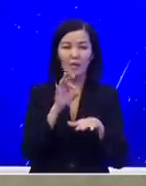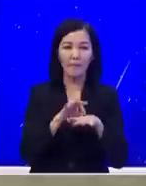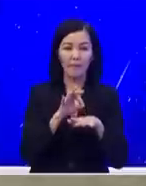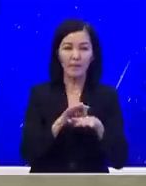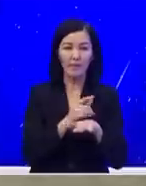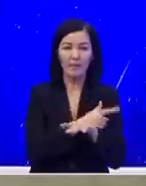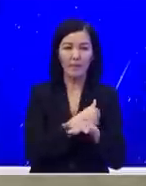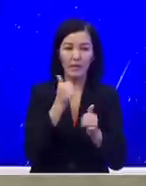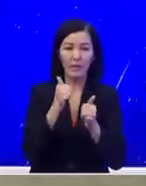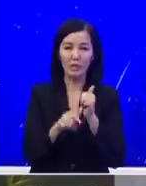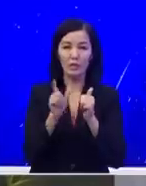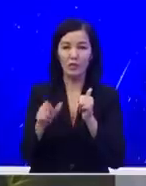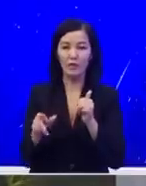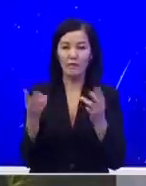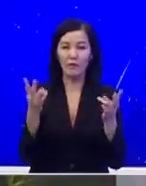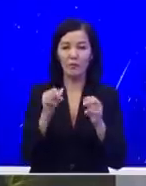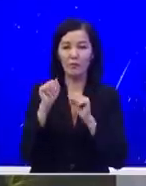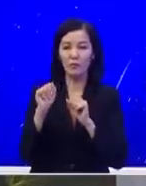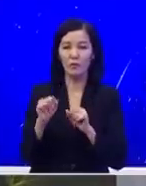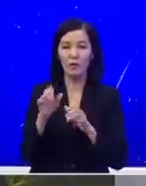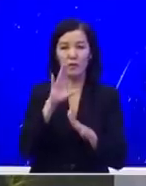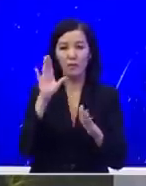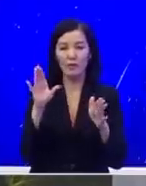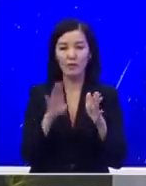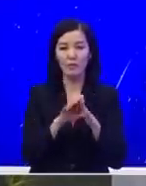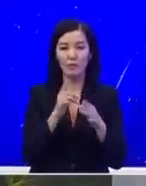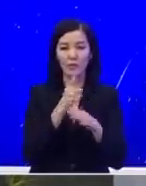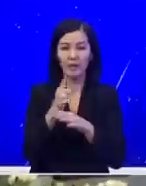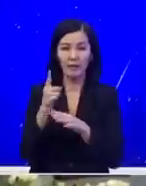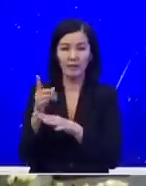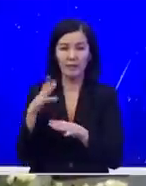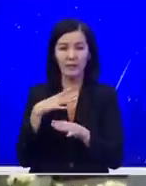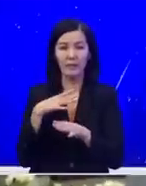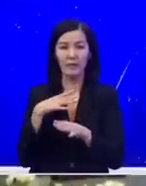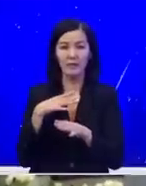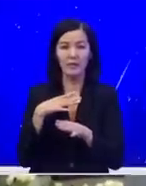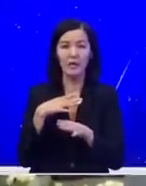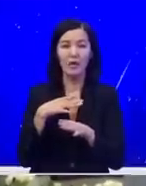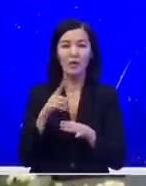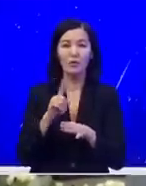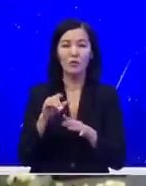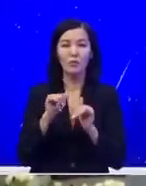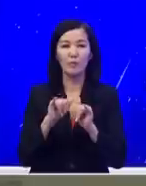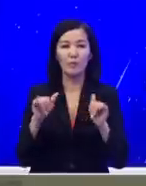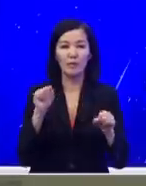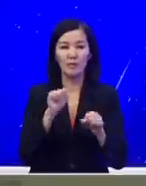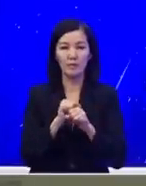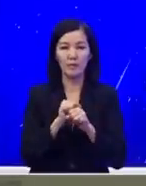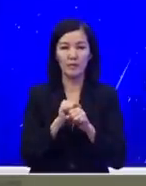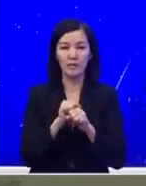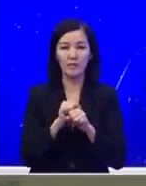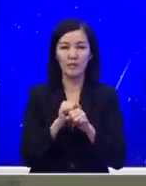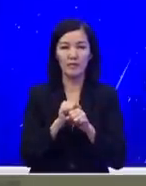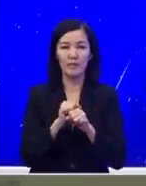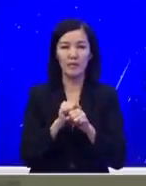нас, соблюдая меры безопасности и условия карантина, чтобы по возможности максимально препятствовать распространению заболевания и